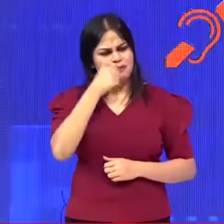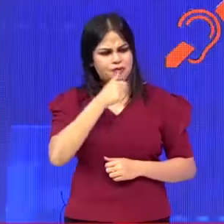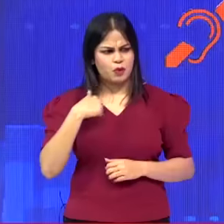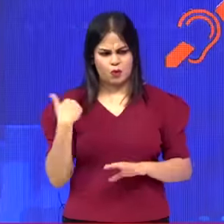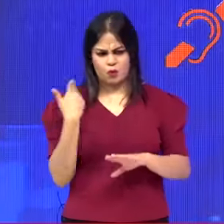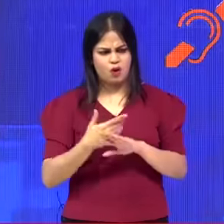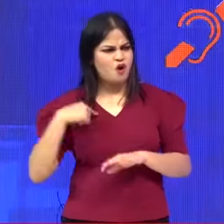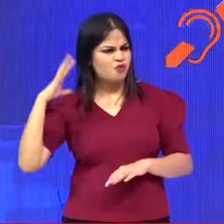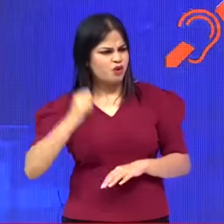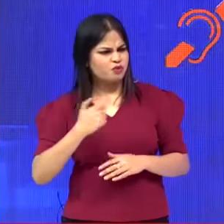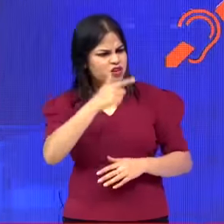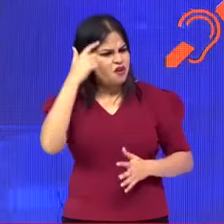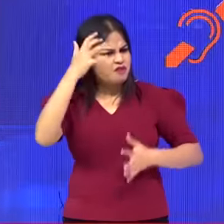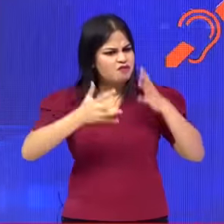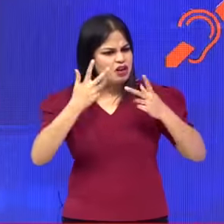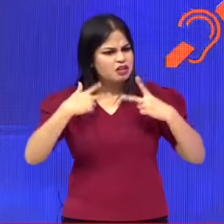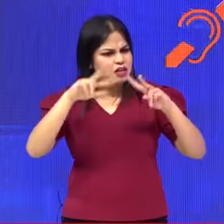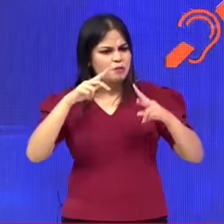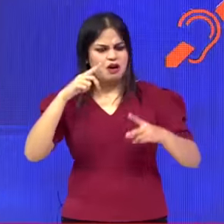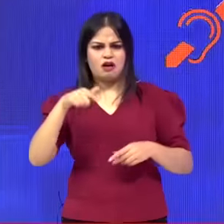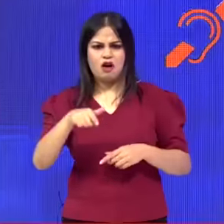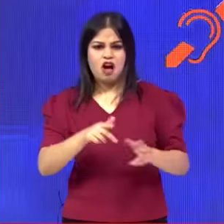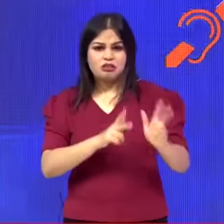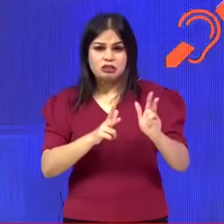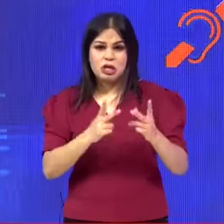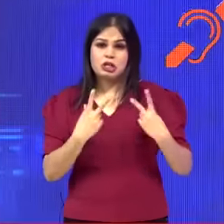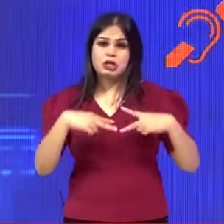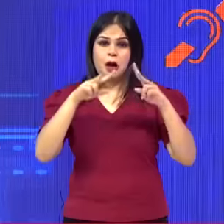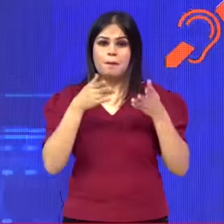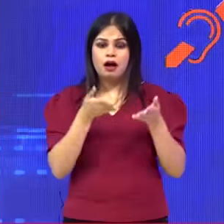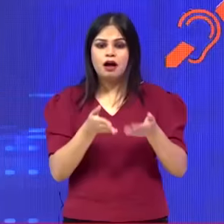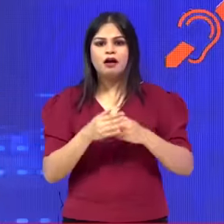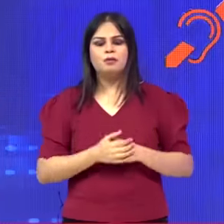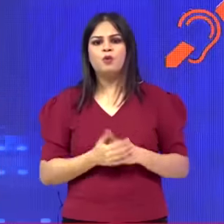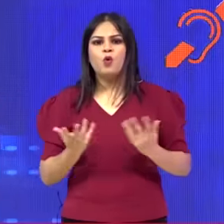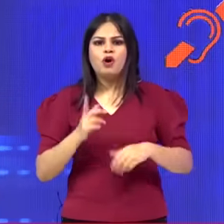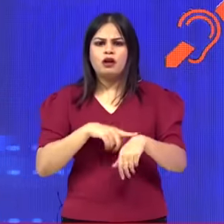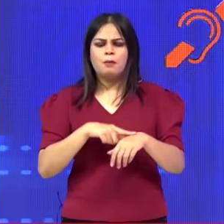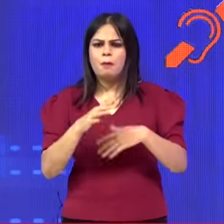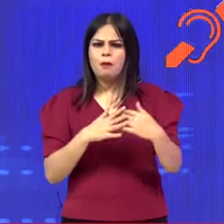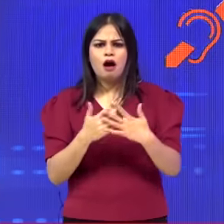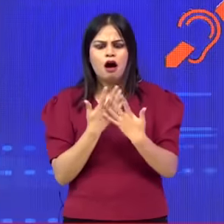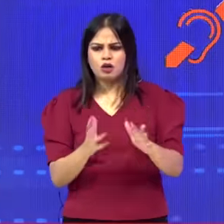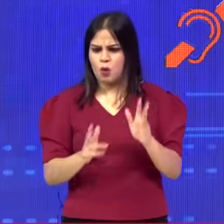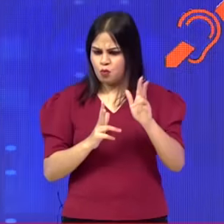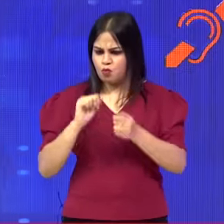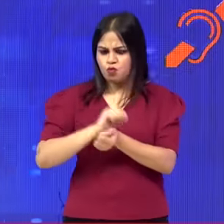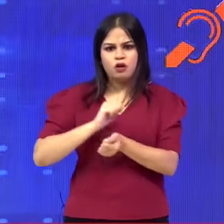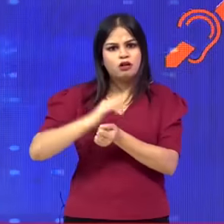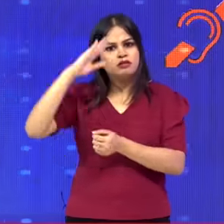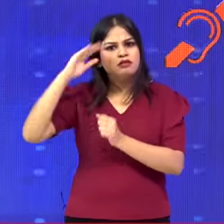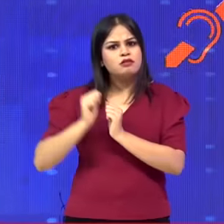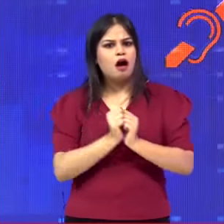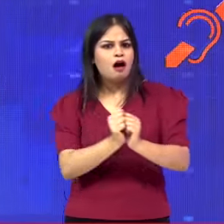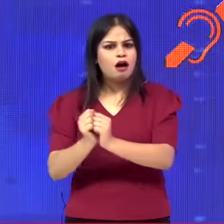बहुत परेशान है, 5+ सिक्योरिटी है, हर समय पुलिस साथ में रहती है, अब